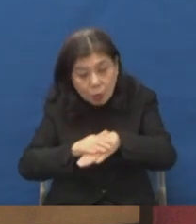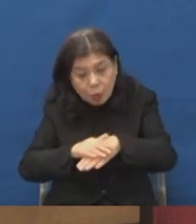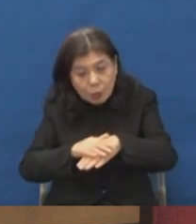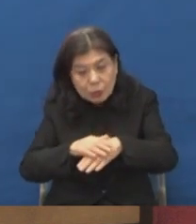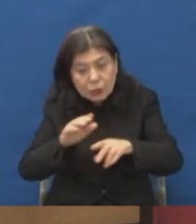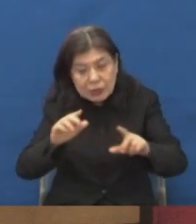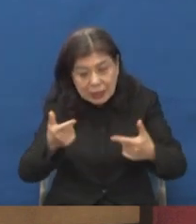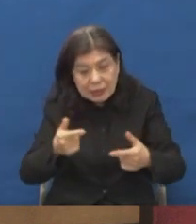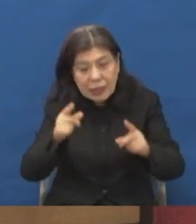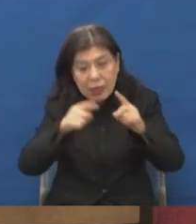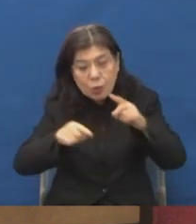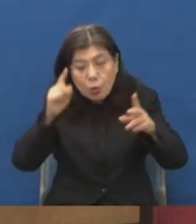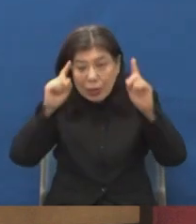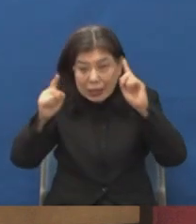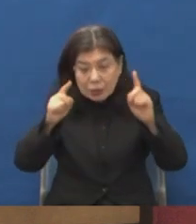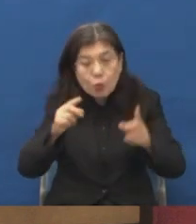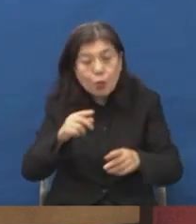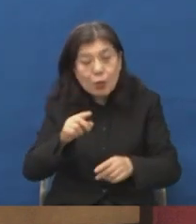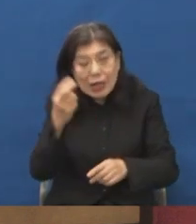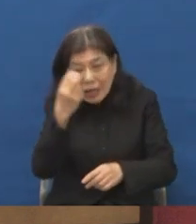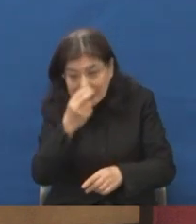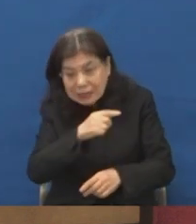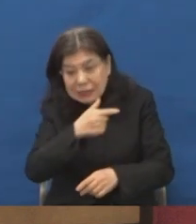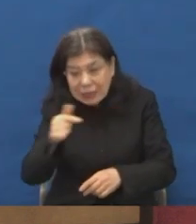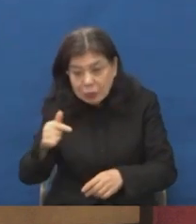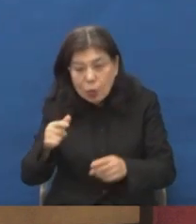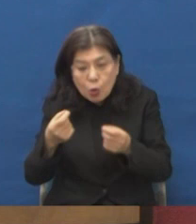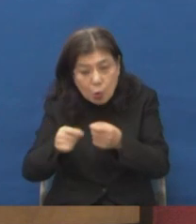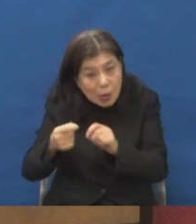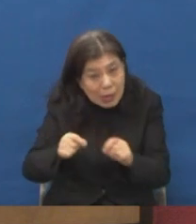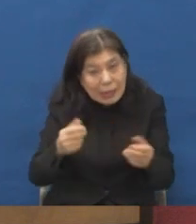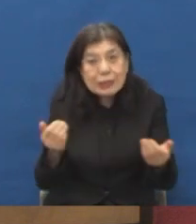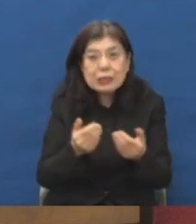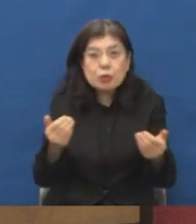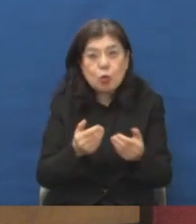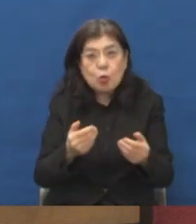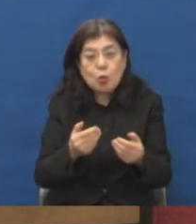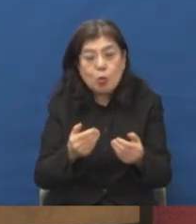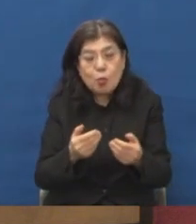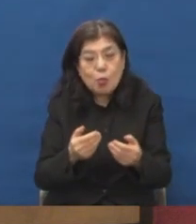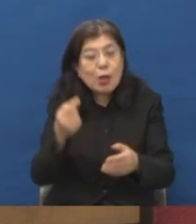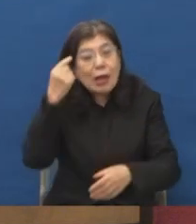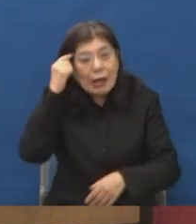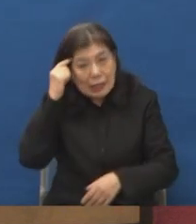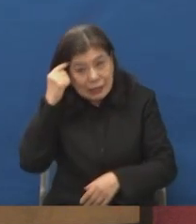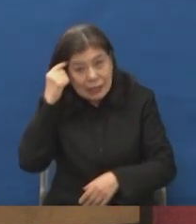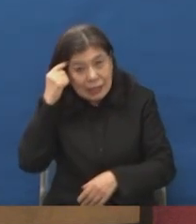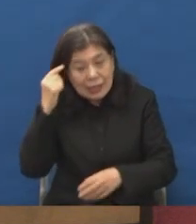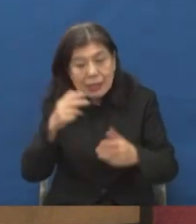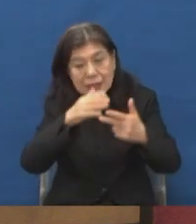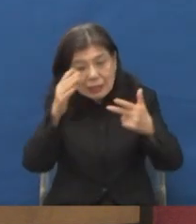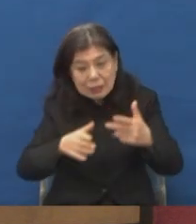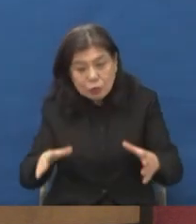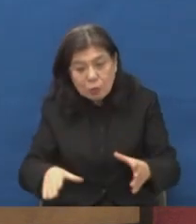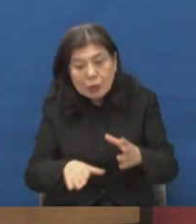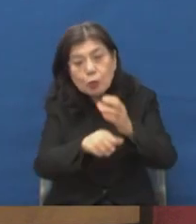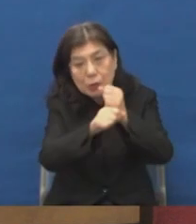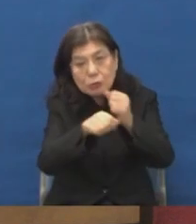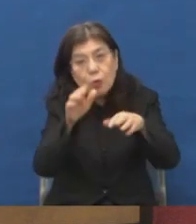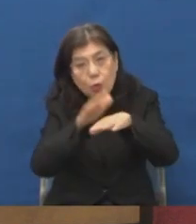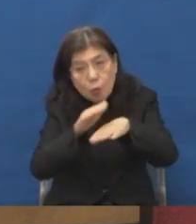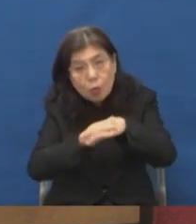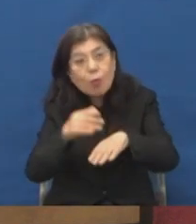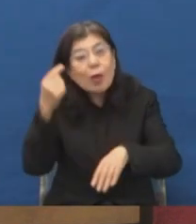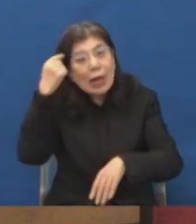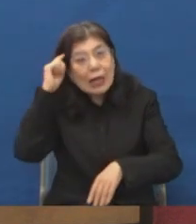など、細かな事業を重視しつつ、また、施設の集約化なども進めていくことで、当面